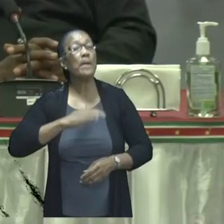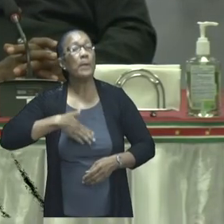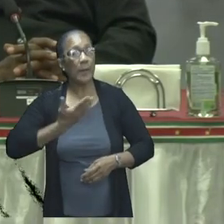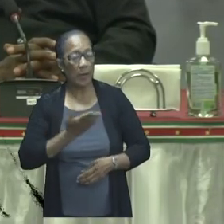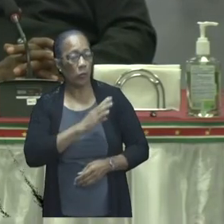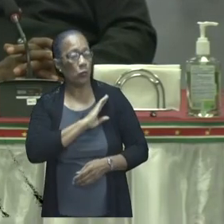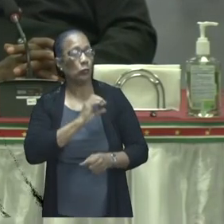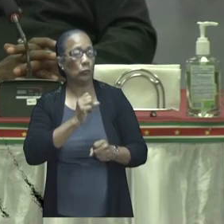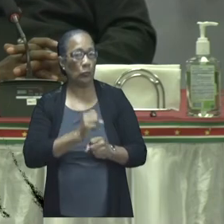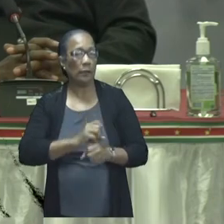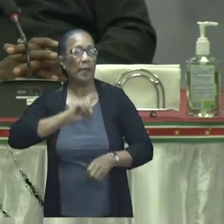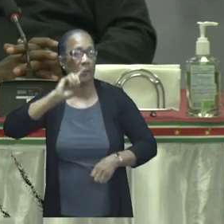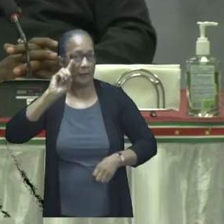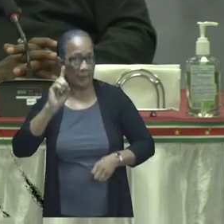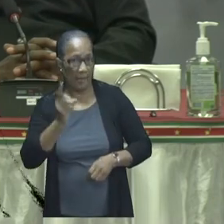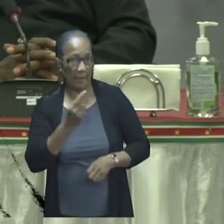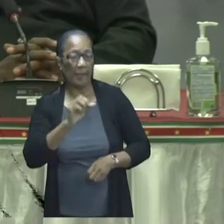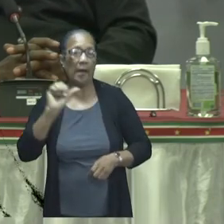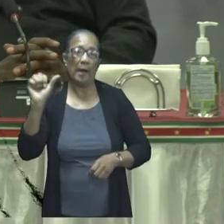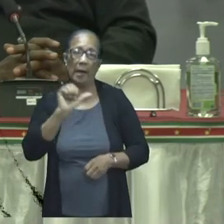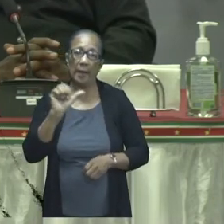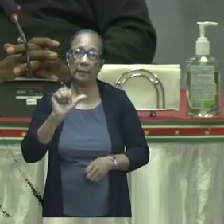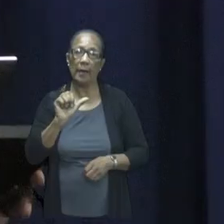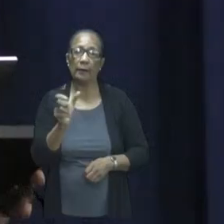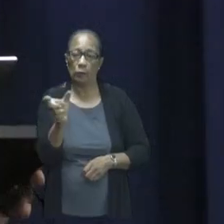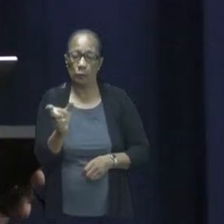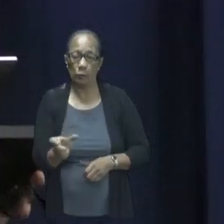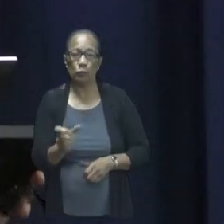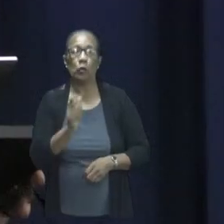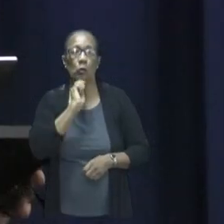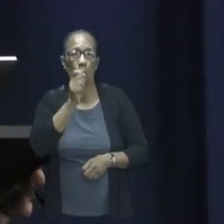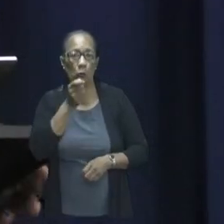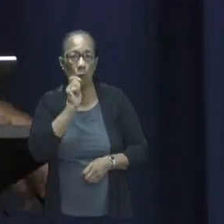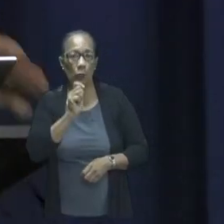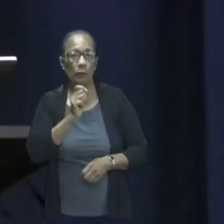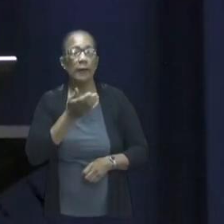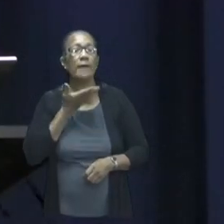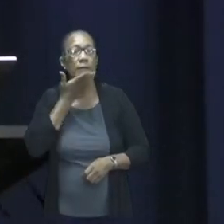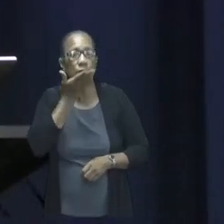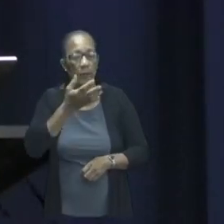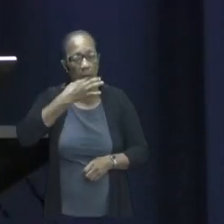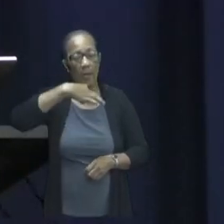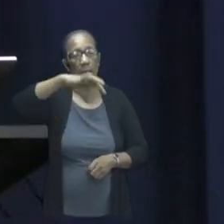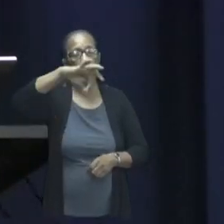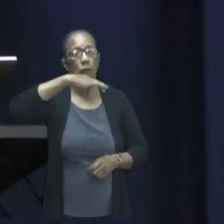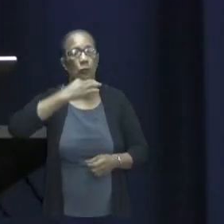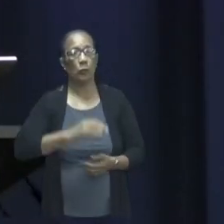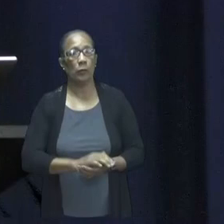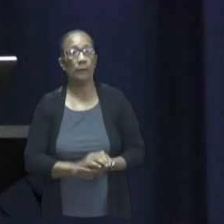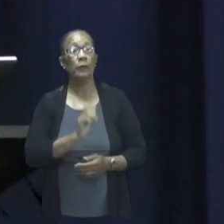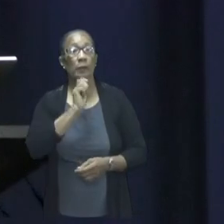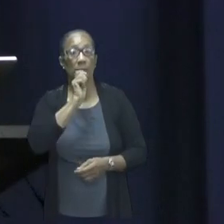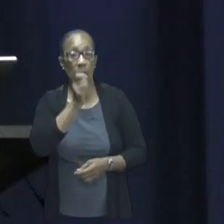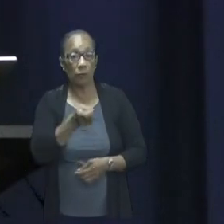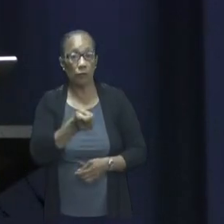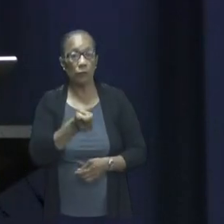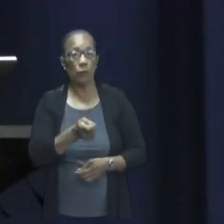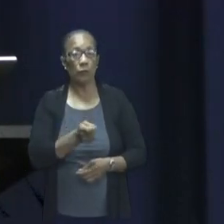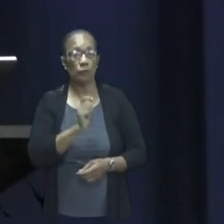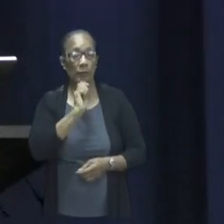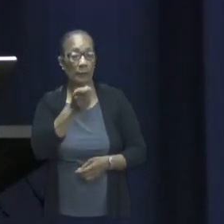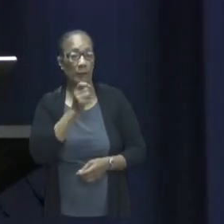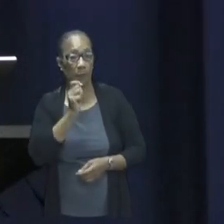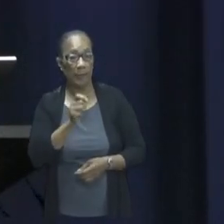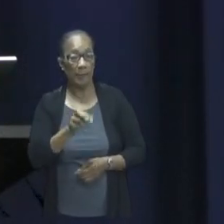vragen om daarna de ruimte te geven aan de volgende persoon voor het stellen van een vraag de microfoons voor de pers bevinden zich aan de mijn